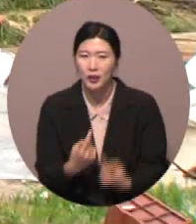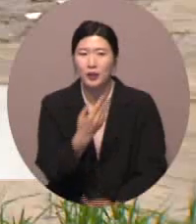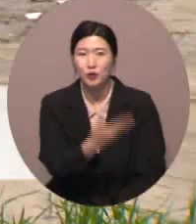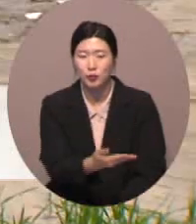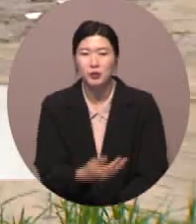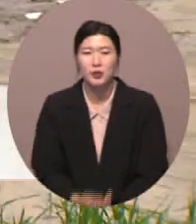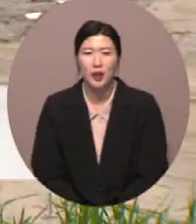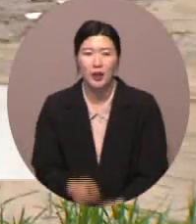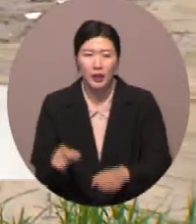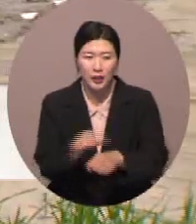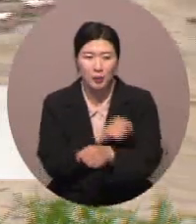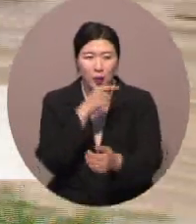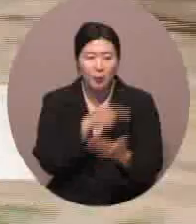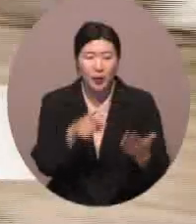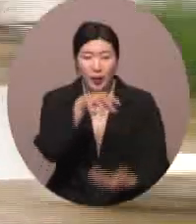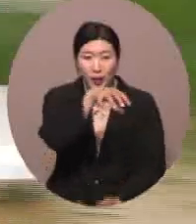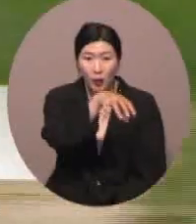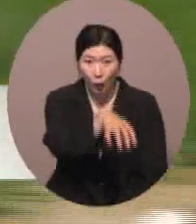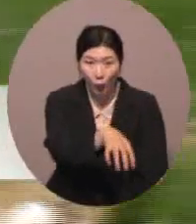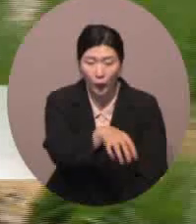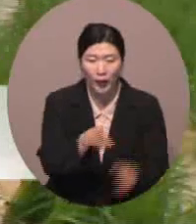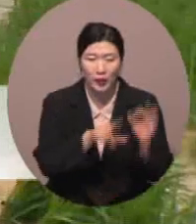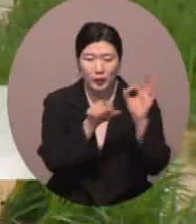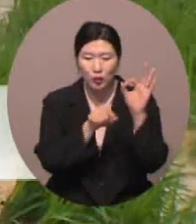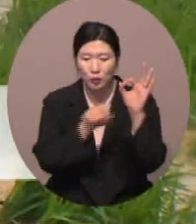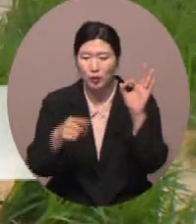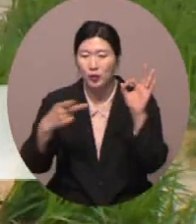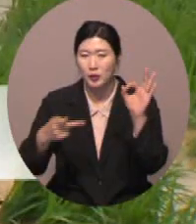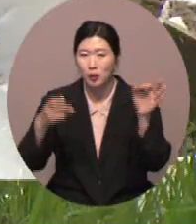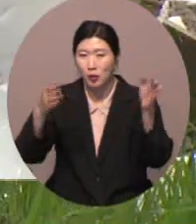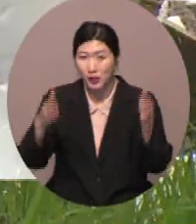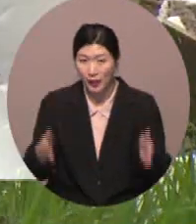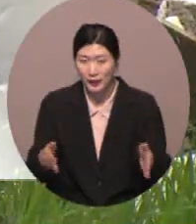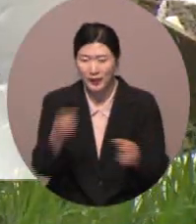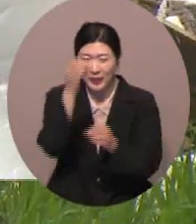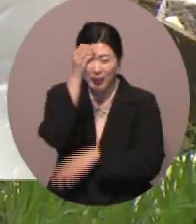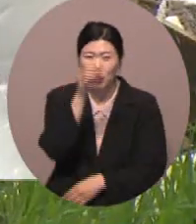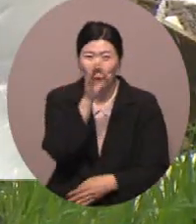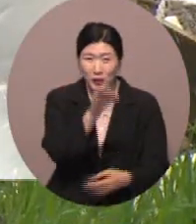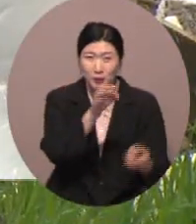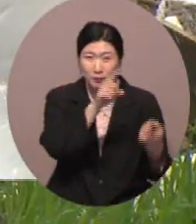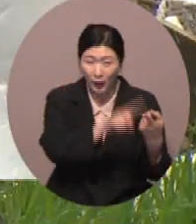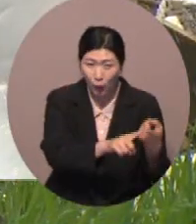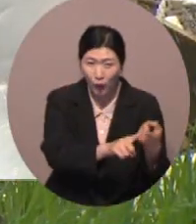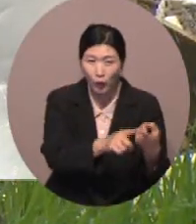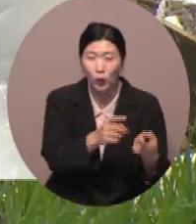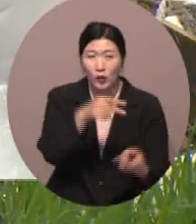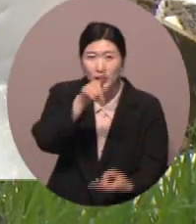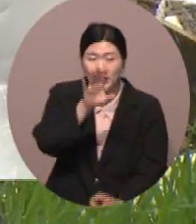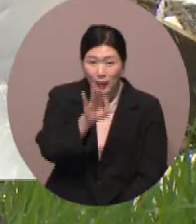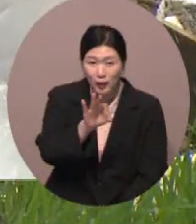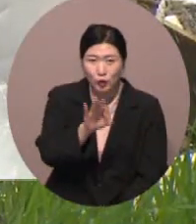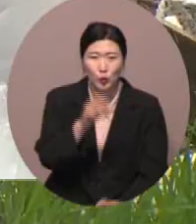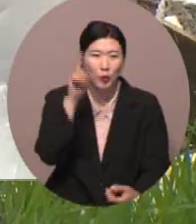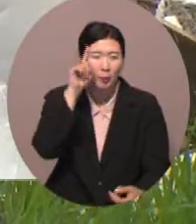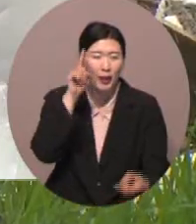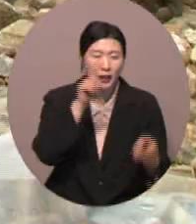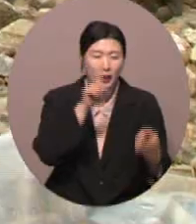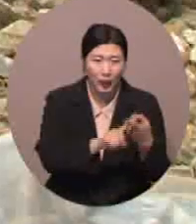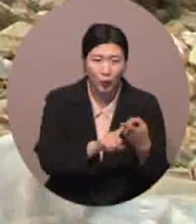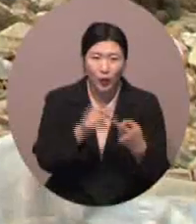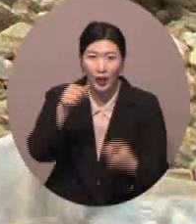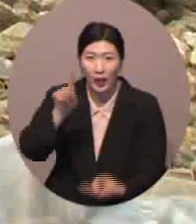특별 재난 지역 선포에 따라 이달부터 오늘 12월까지 기본 요금을 제외한 상수도 요금 전액과 하수도요금